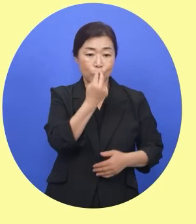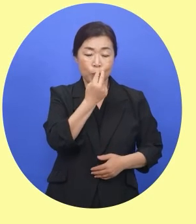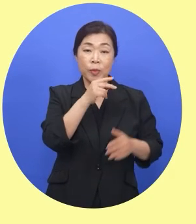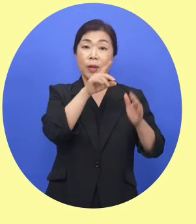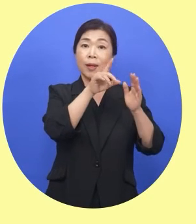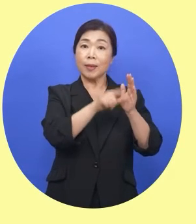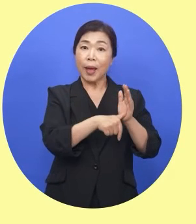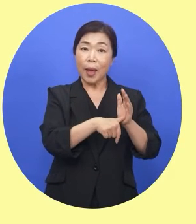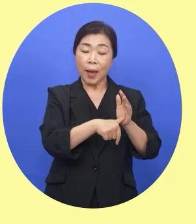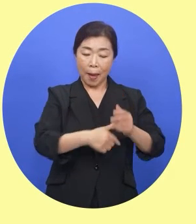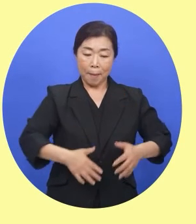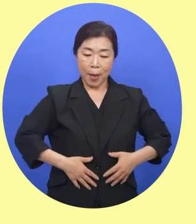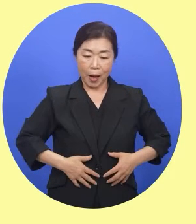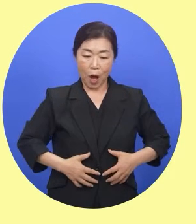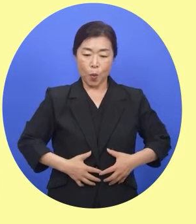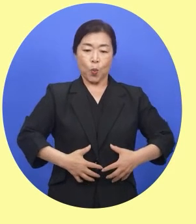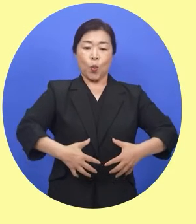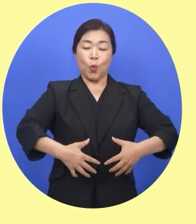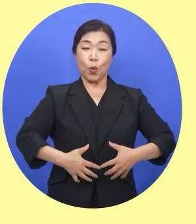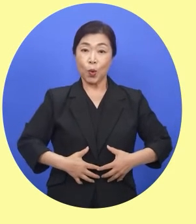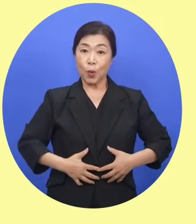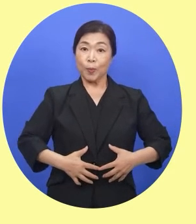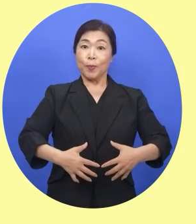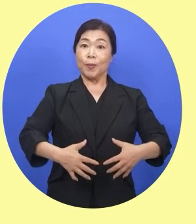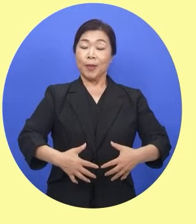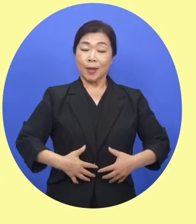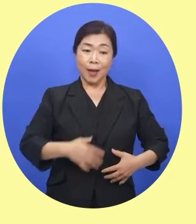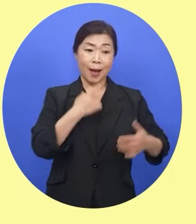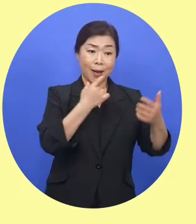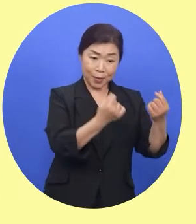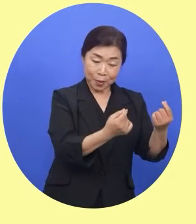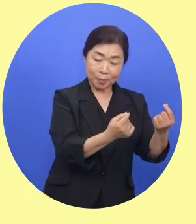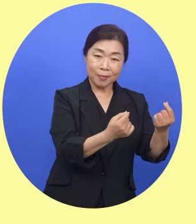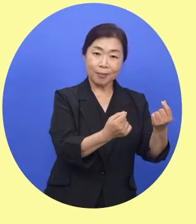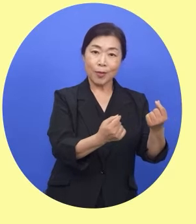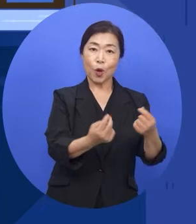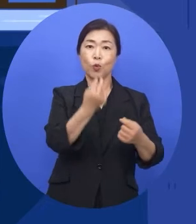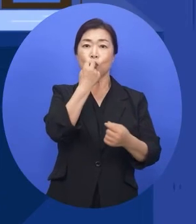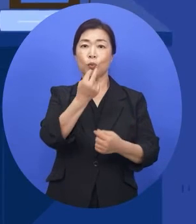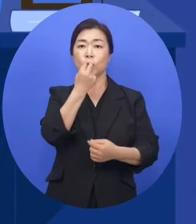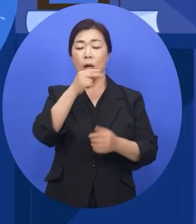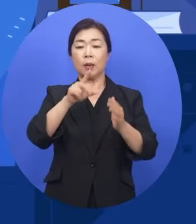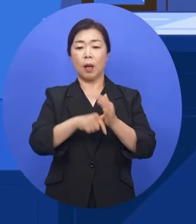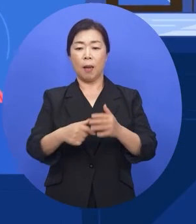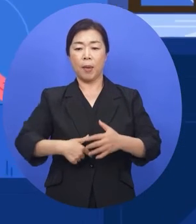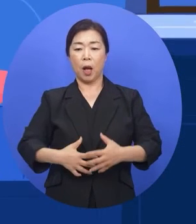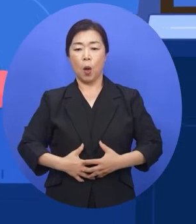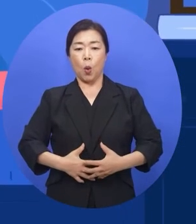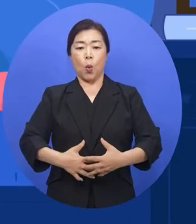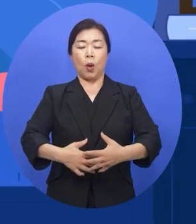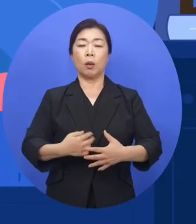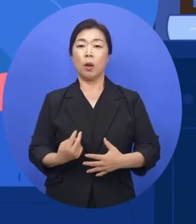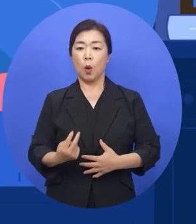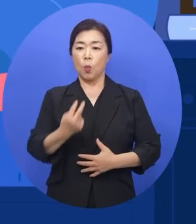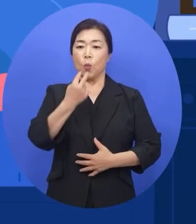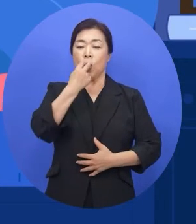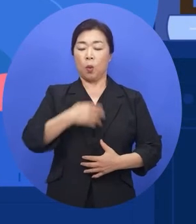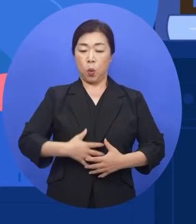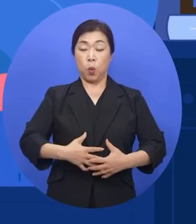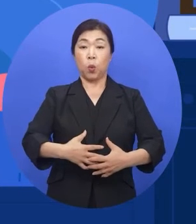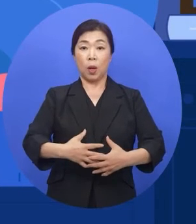어린아이들이 숨을 쉴 때 배가 올라갔다 내려갔다 하는 것처럼 숨을 들이쉴 때 배가